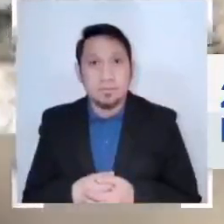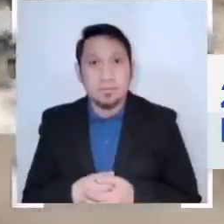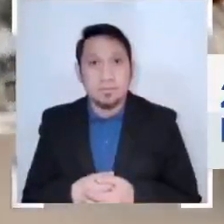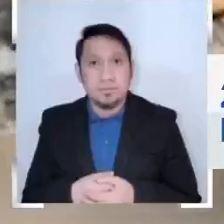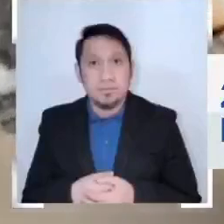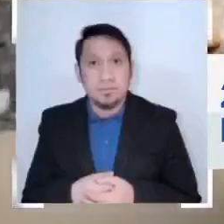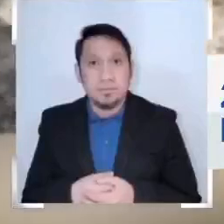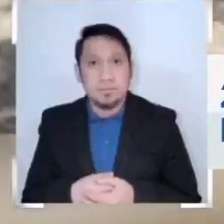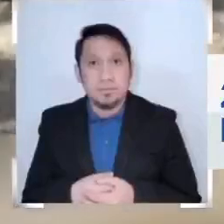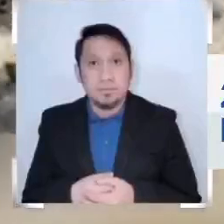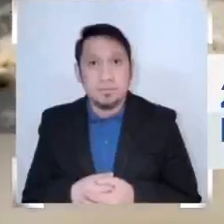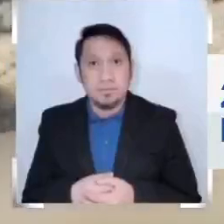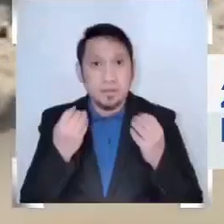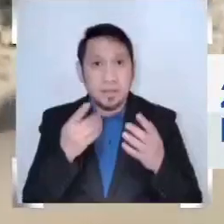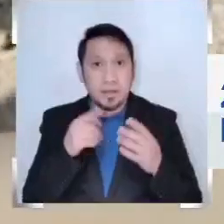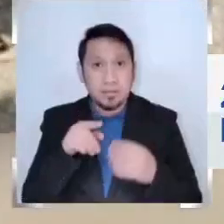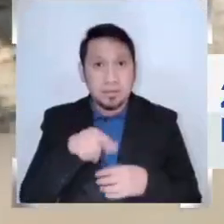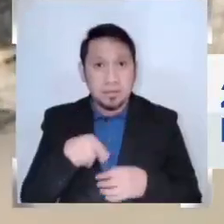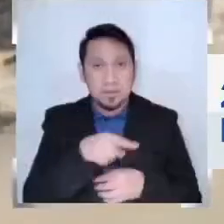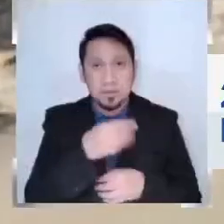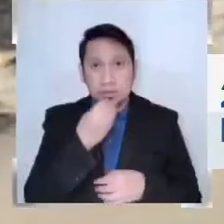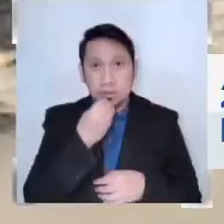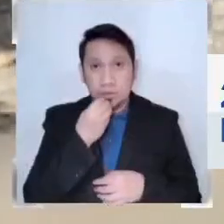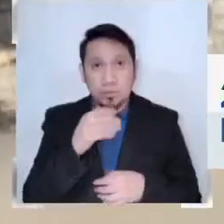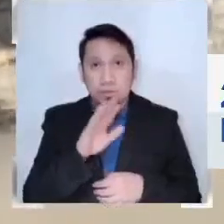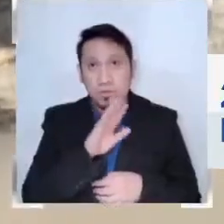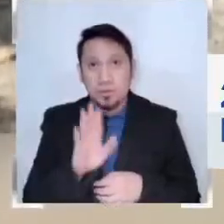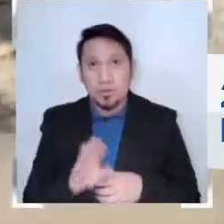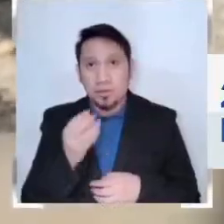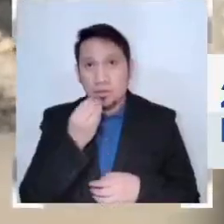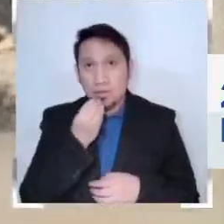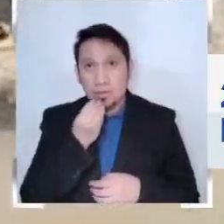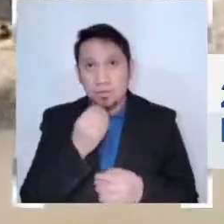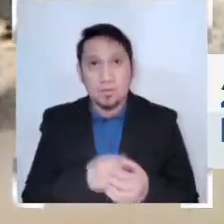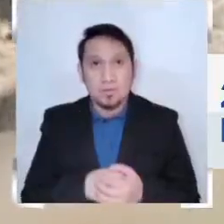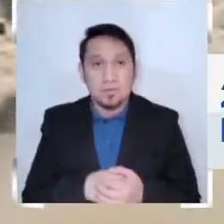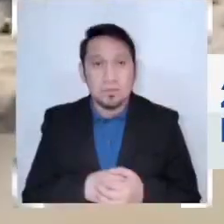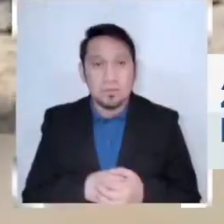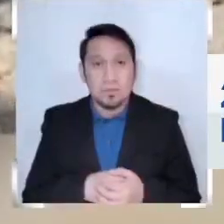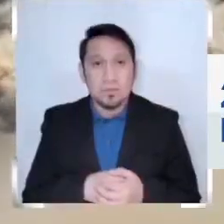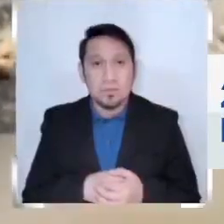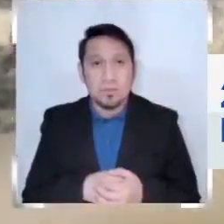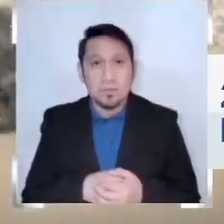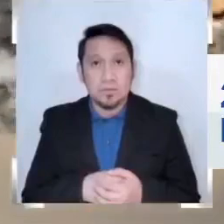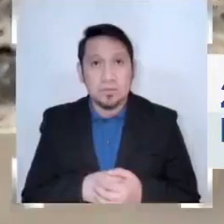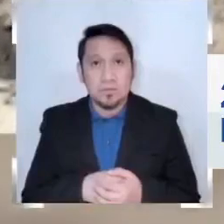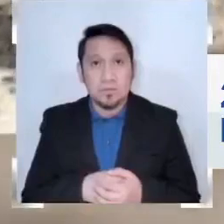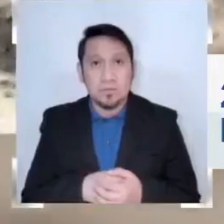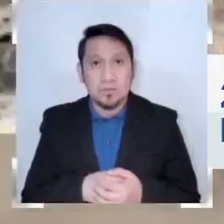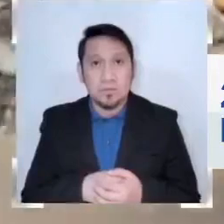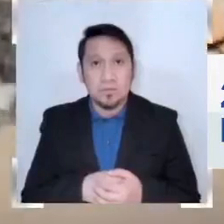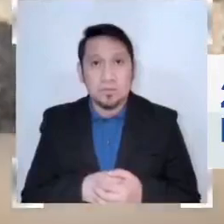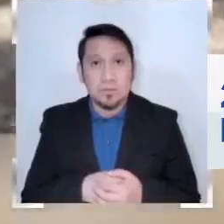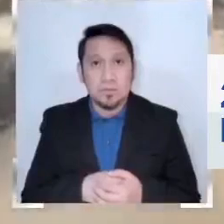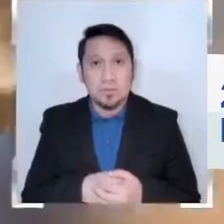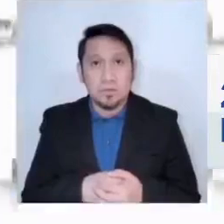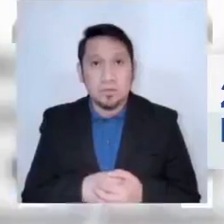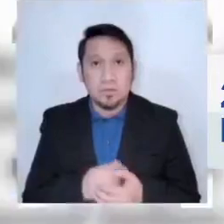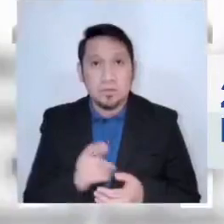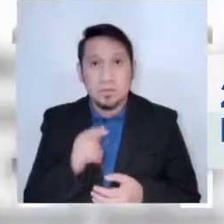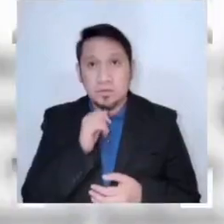Marami po silang kumain. Kami hindi nakakain yan kasi ano, dos ambiente nila rito, take dos eh. Kaya hindi na ako